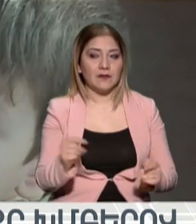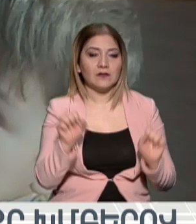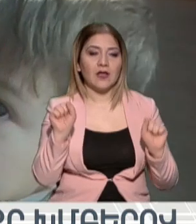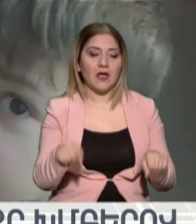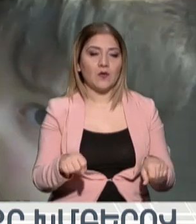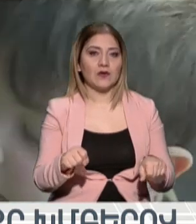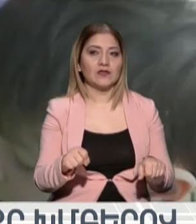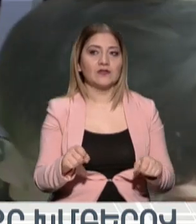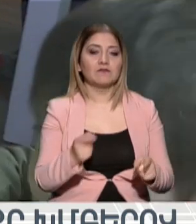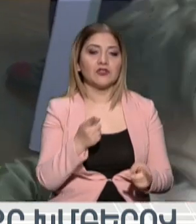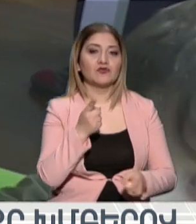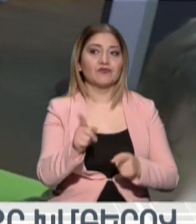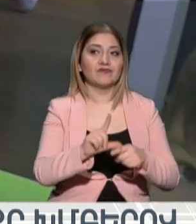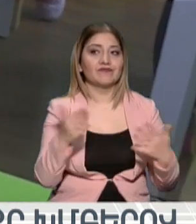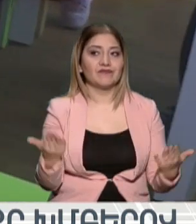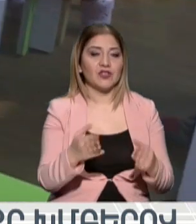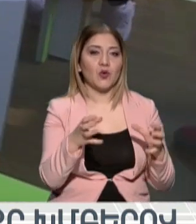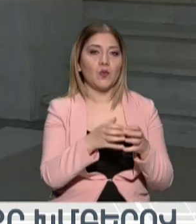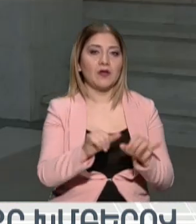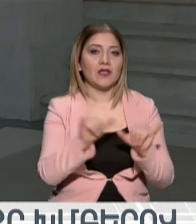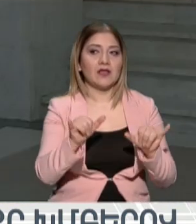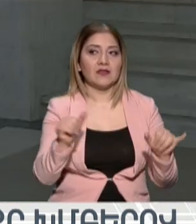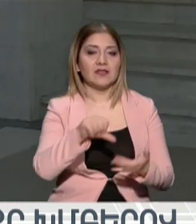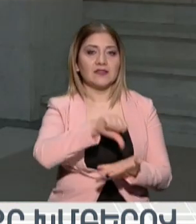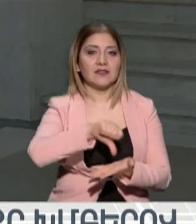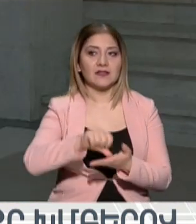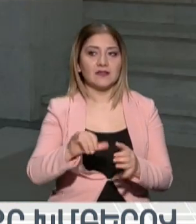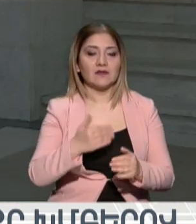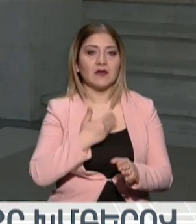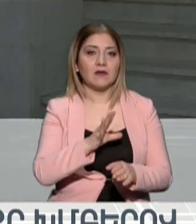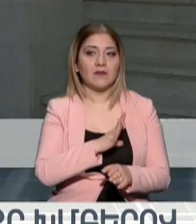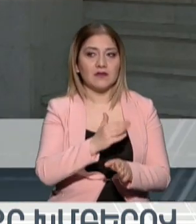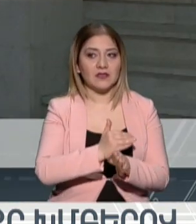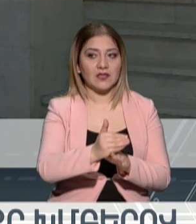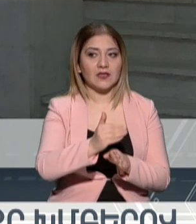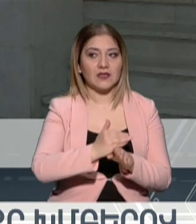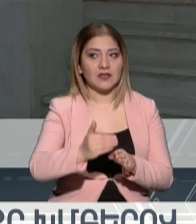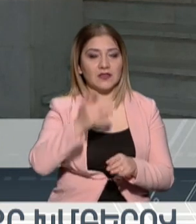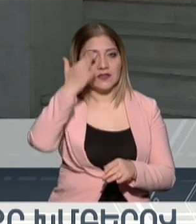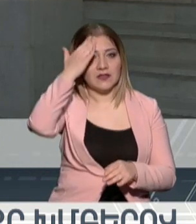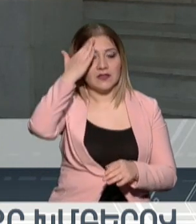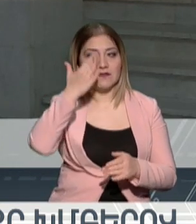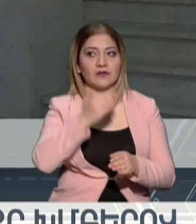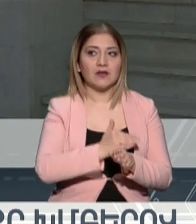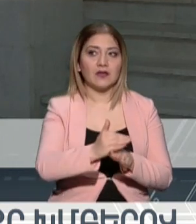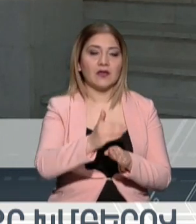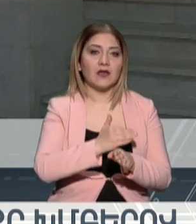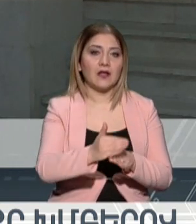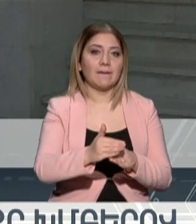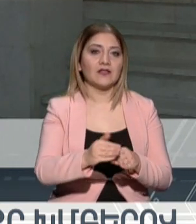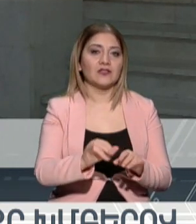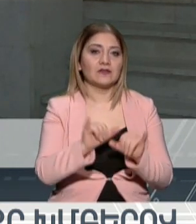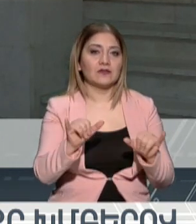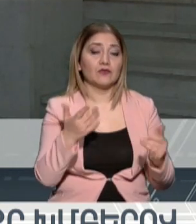կկարողանան սահմանափակումները թույլատնել ու խմբերն ընդլայնել։ Գուցե ինչ-որ փուլային տարբերակ գտնենք, որպեսզի աստիճանաբար դա տեղի